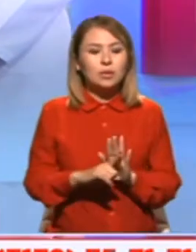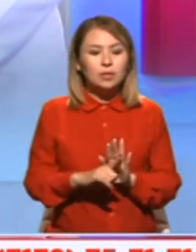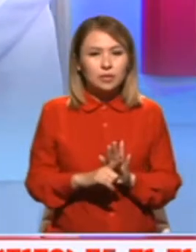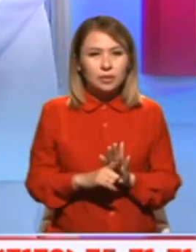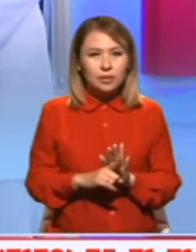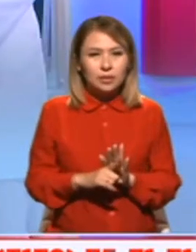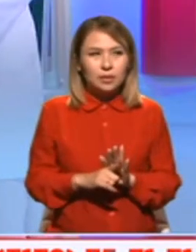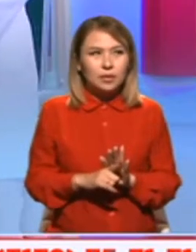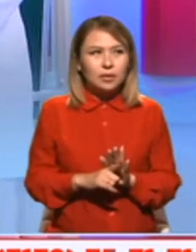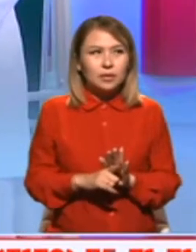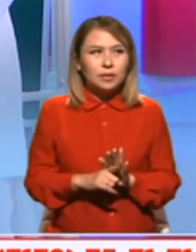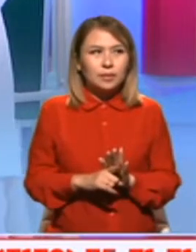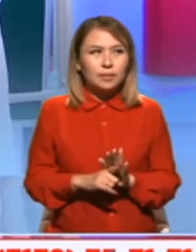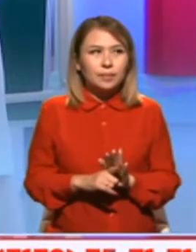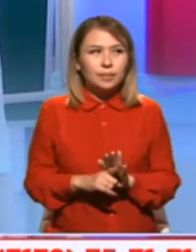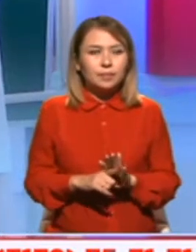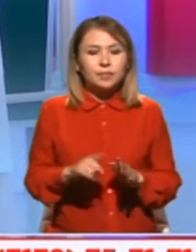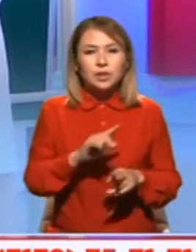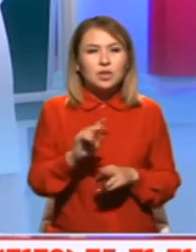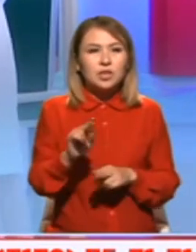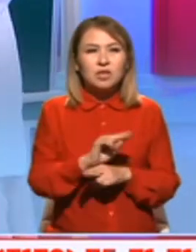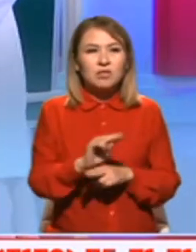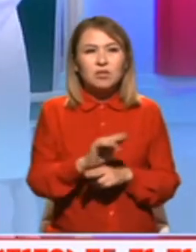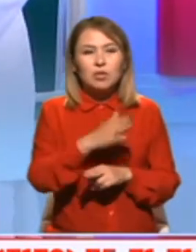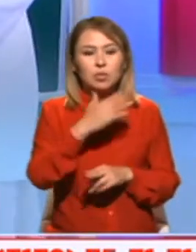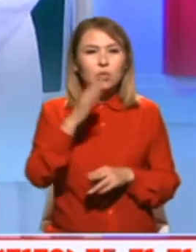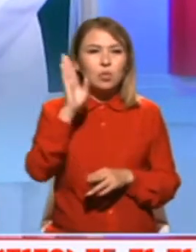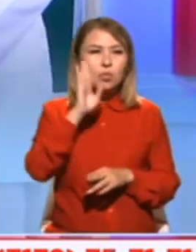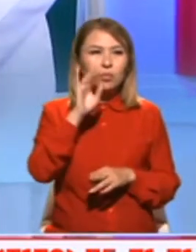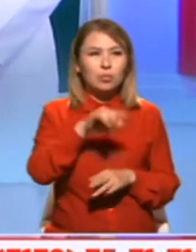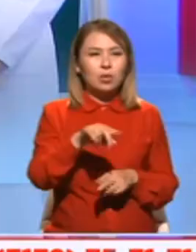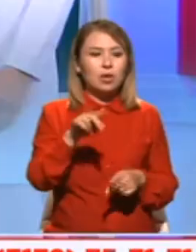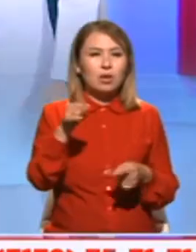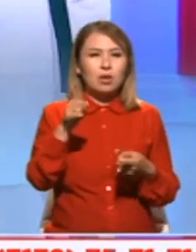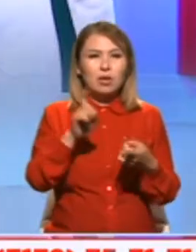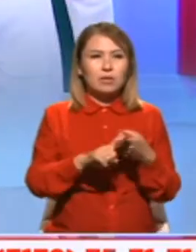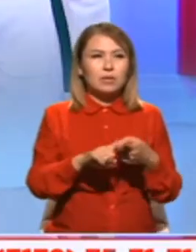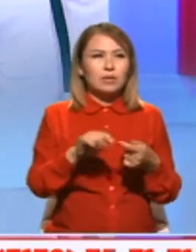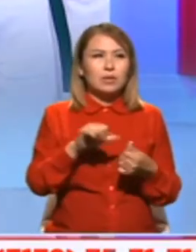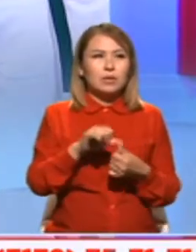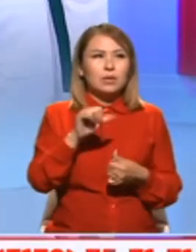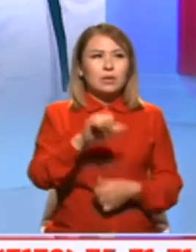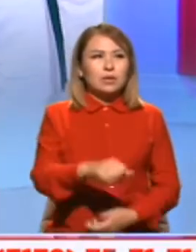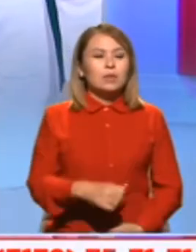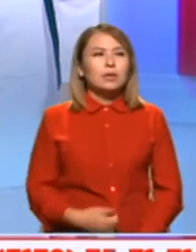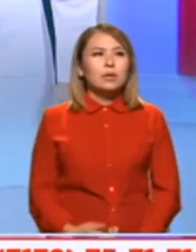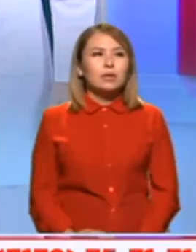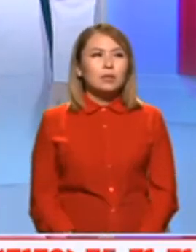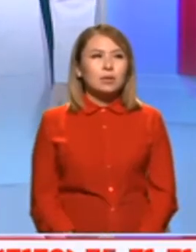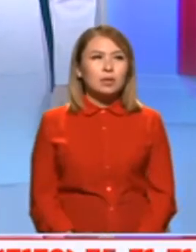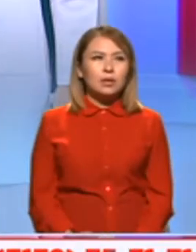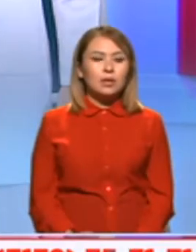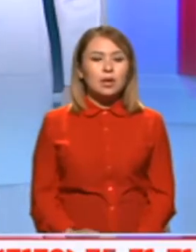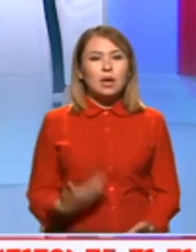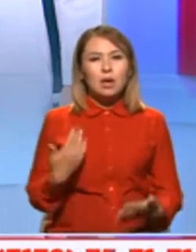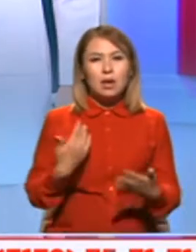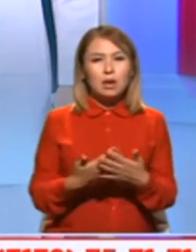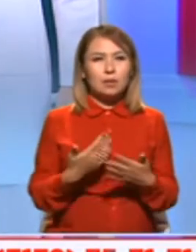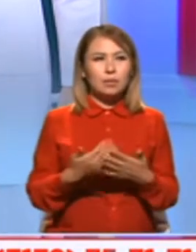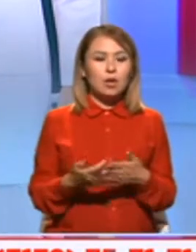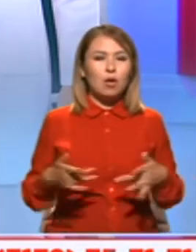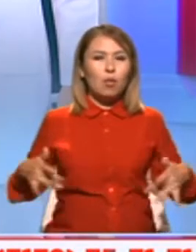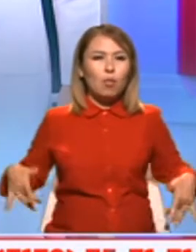ол емі жоқ, нақты емі жоқ, және де судың ешқандай оған қатысы жоқ. Ал енді бүйрегінде тас, құм